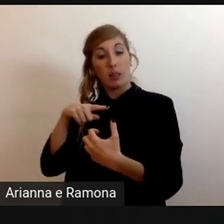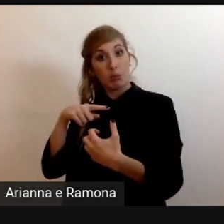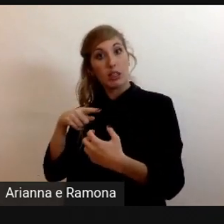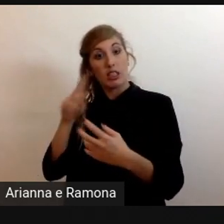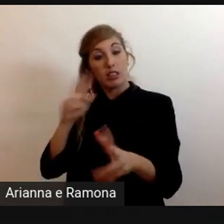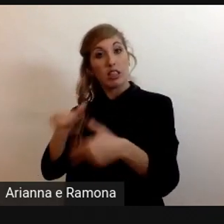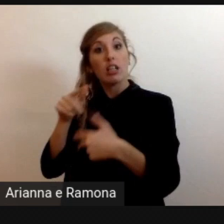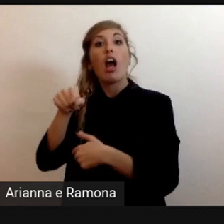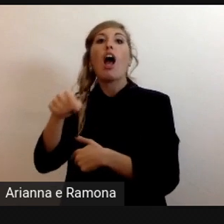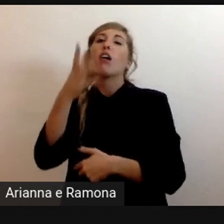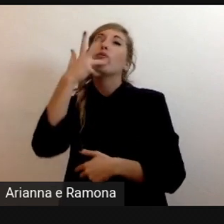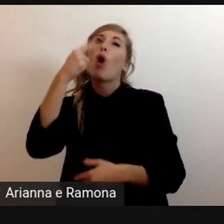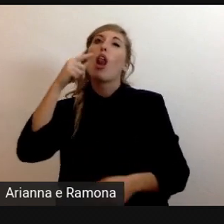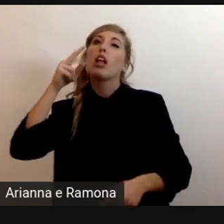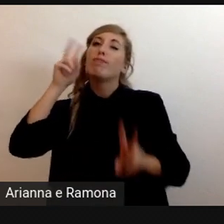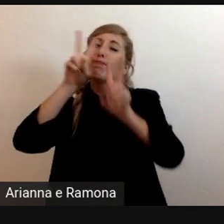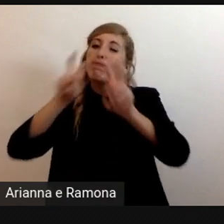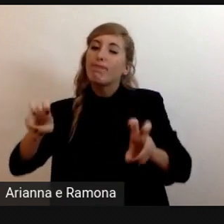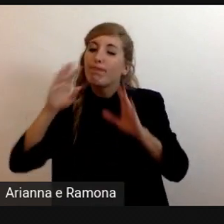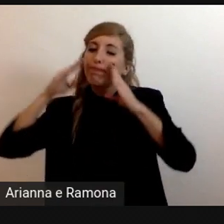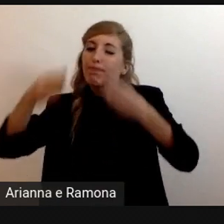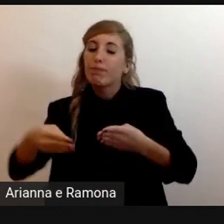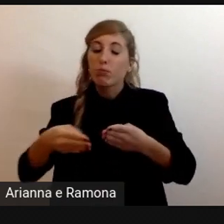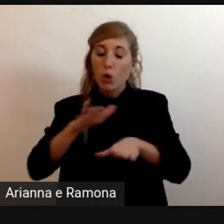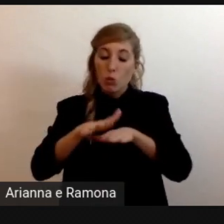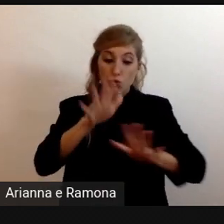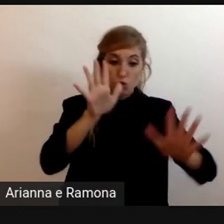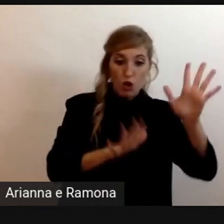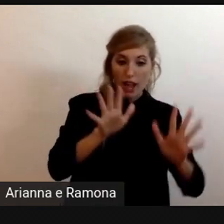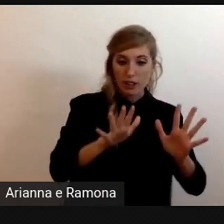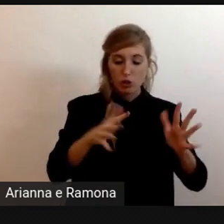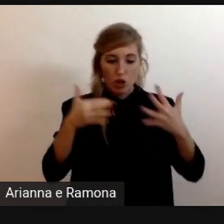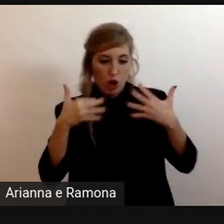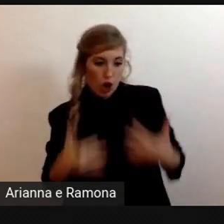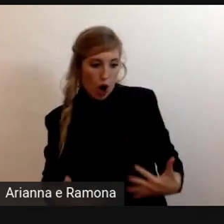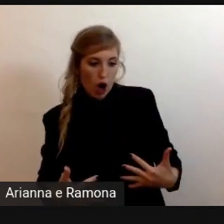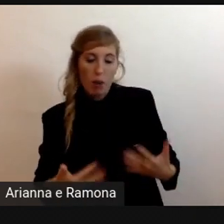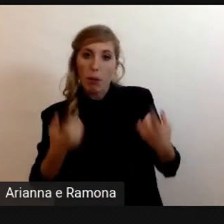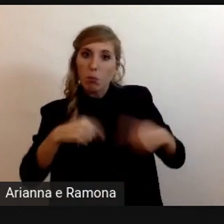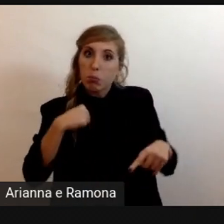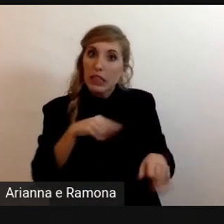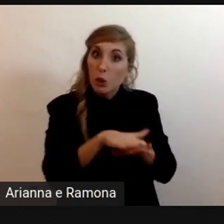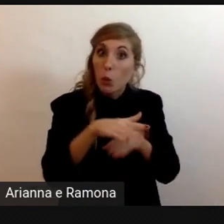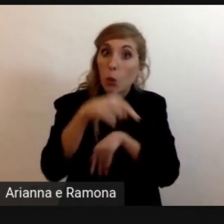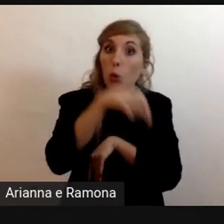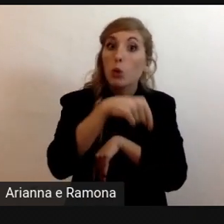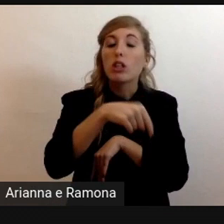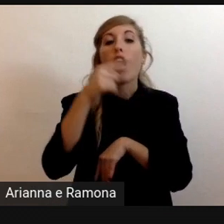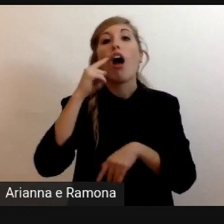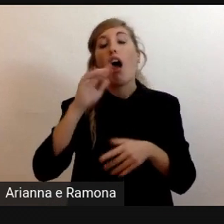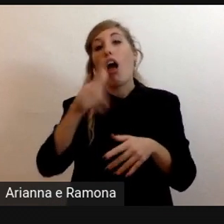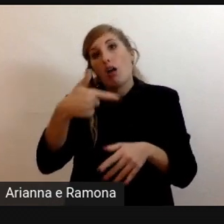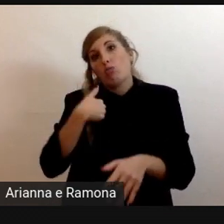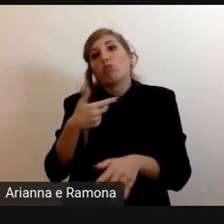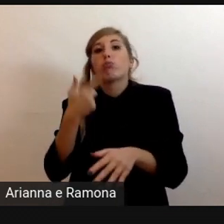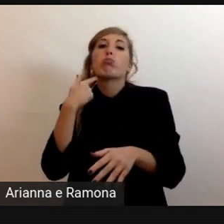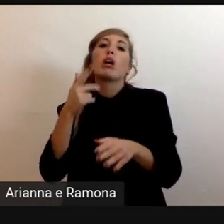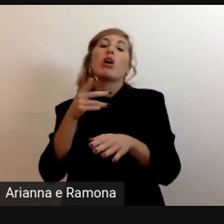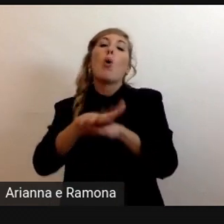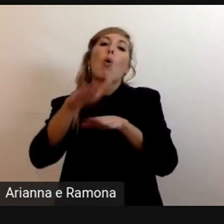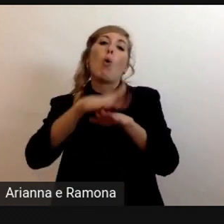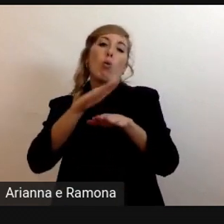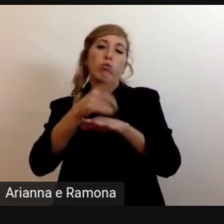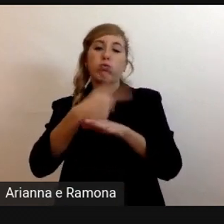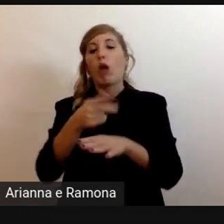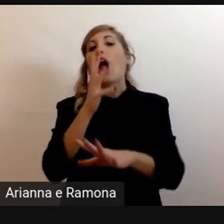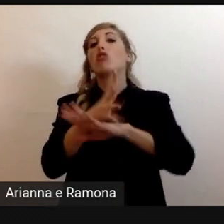l'utilizzo del gesto del corpo sia un accesso alla comprensione